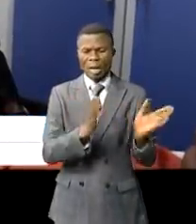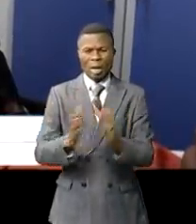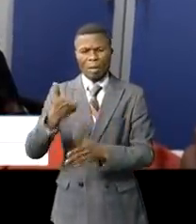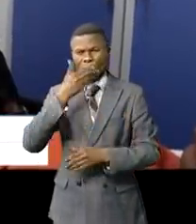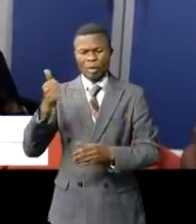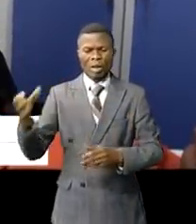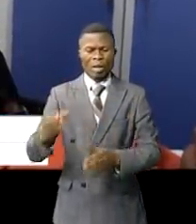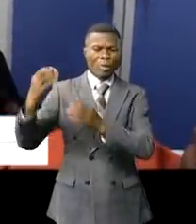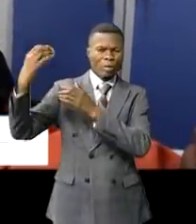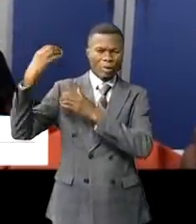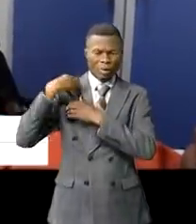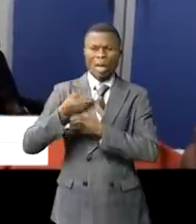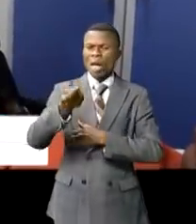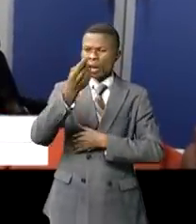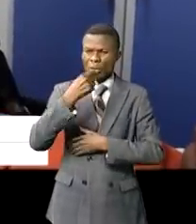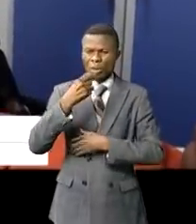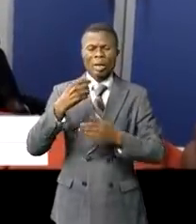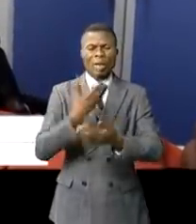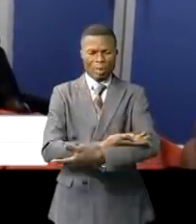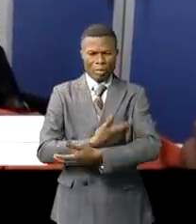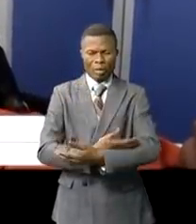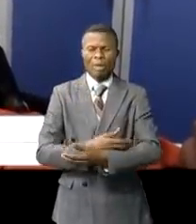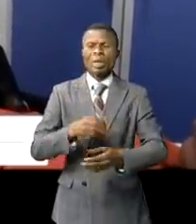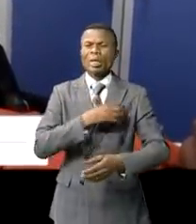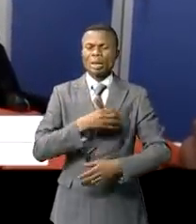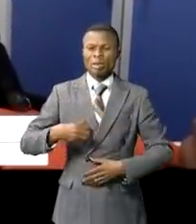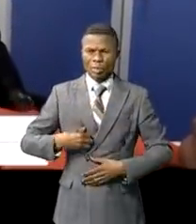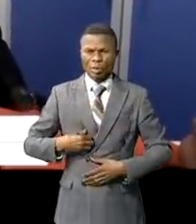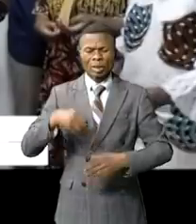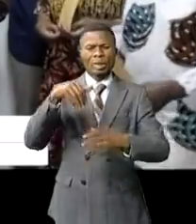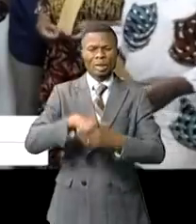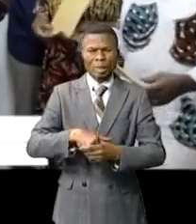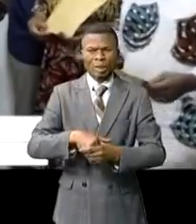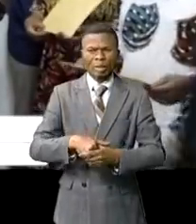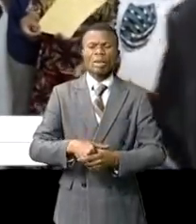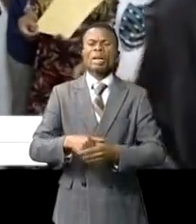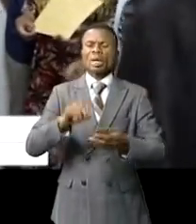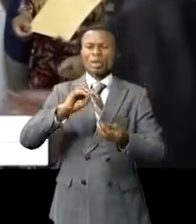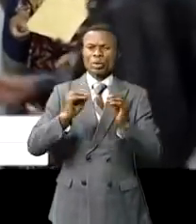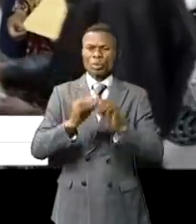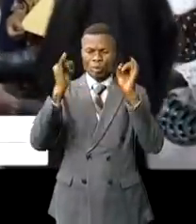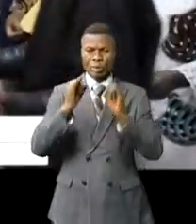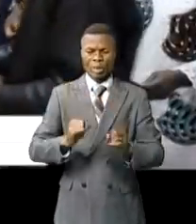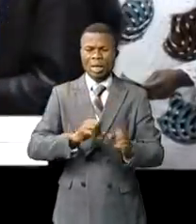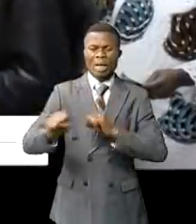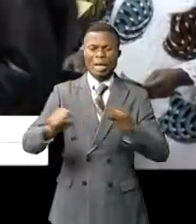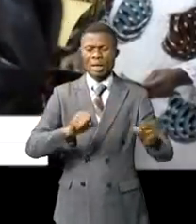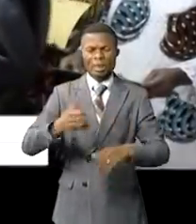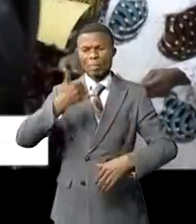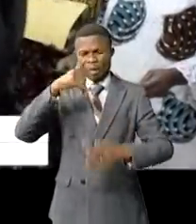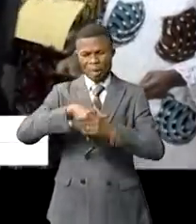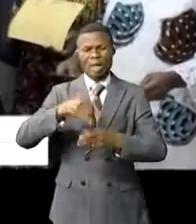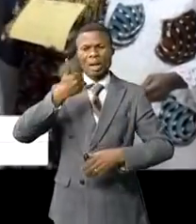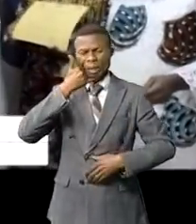de la prise en charge de soins de santé maternelle et infantile à travers la numérisation de l'échographie portable,